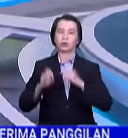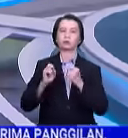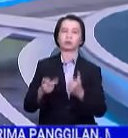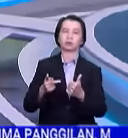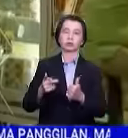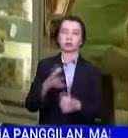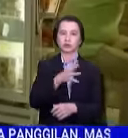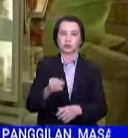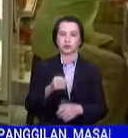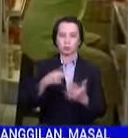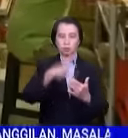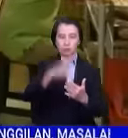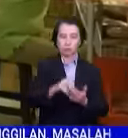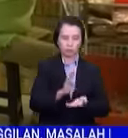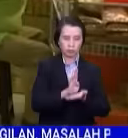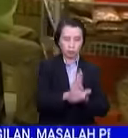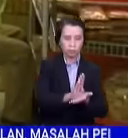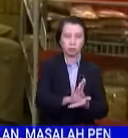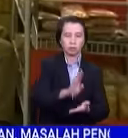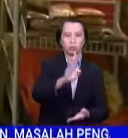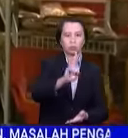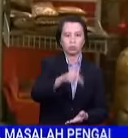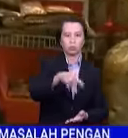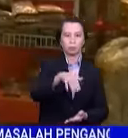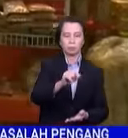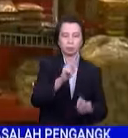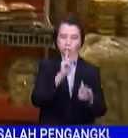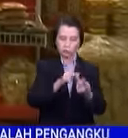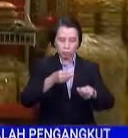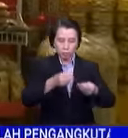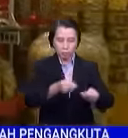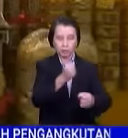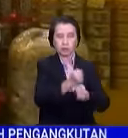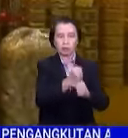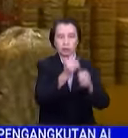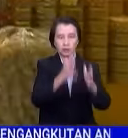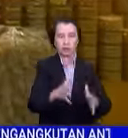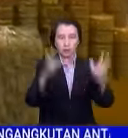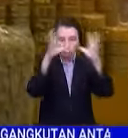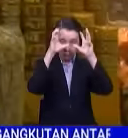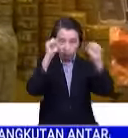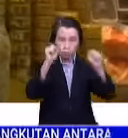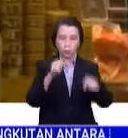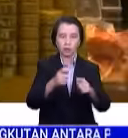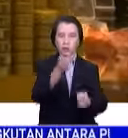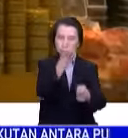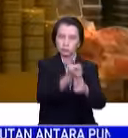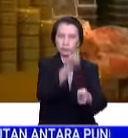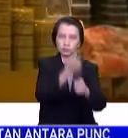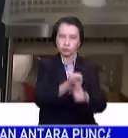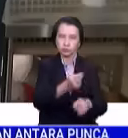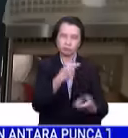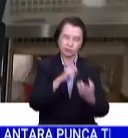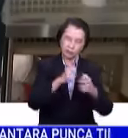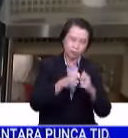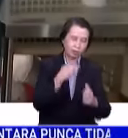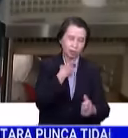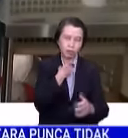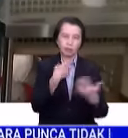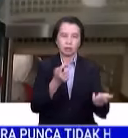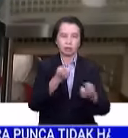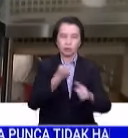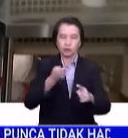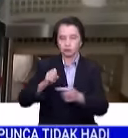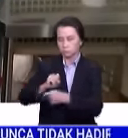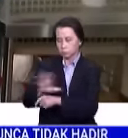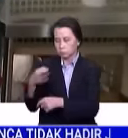Maka, program subsidi upah ini sesuai diberikan kepada pekerja dan majikan yang betul-betul terkesan impak